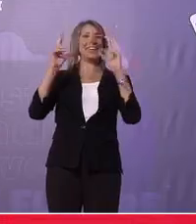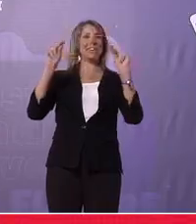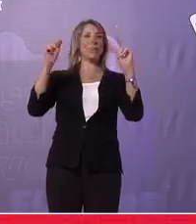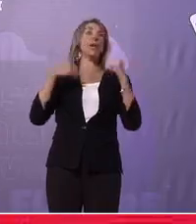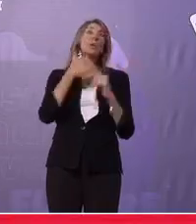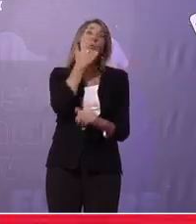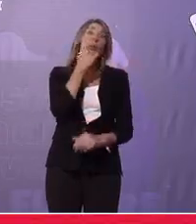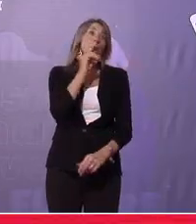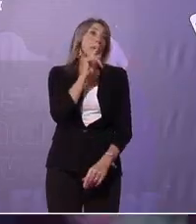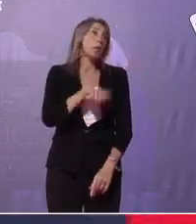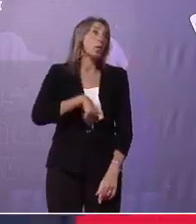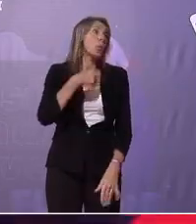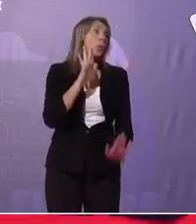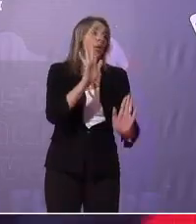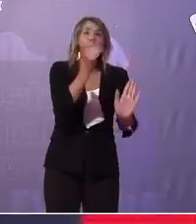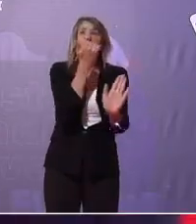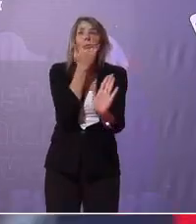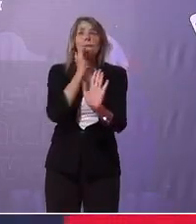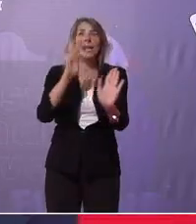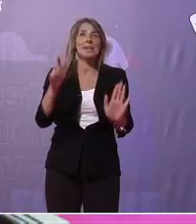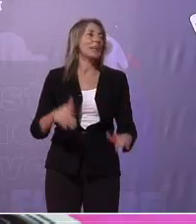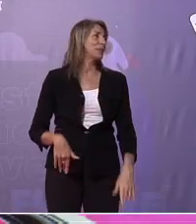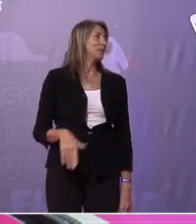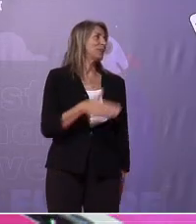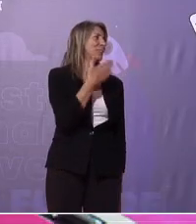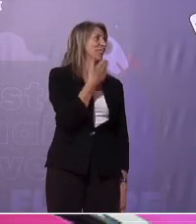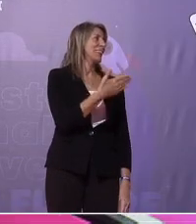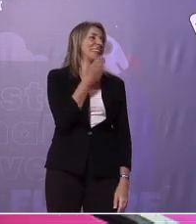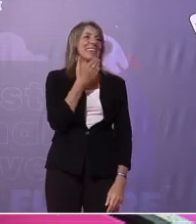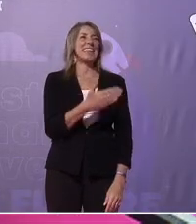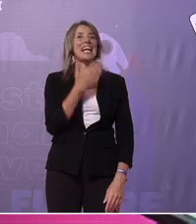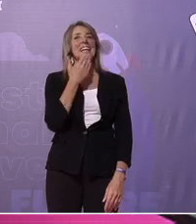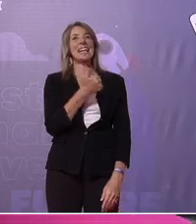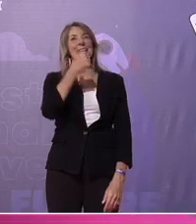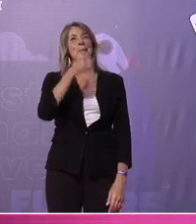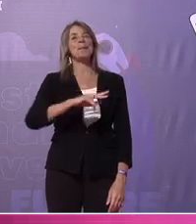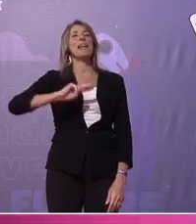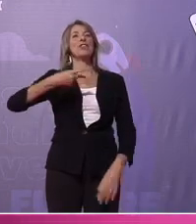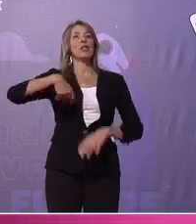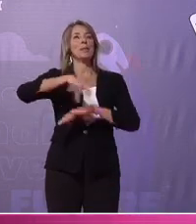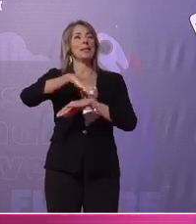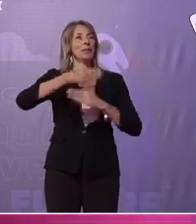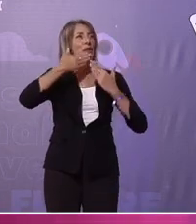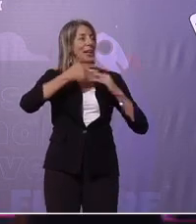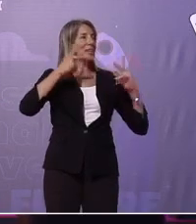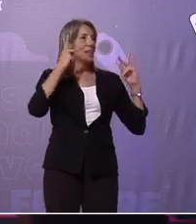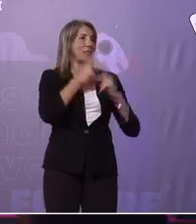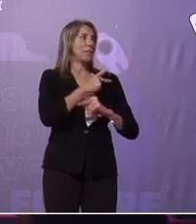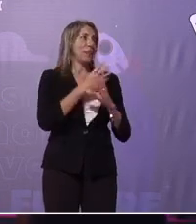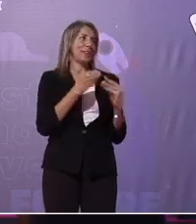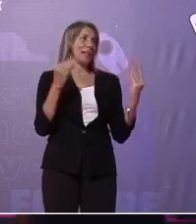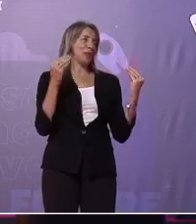dilungato ma forse è questo questa PL Grazie mille viceministro io la ringrazio davvero davvero